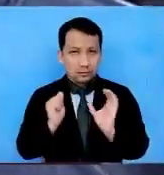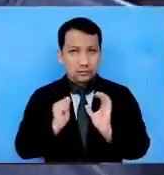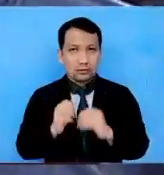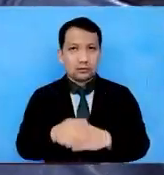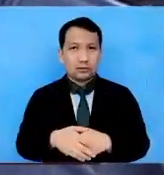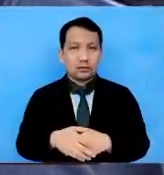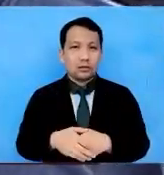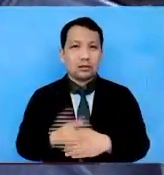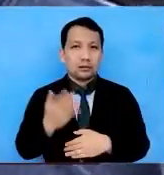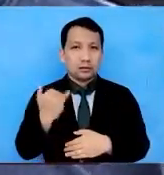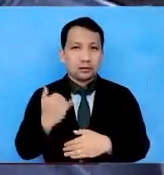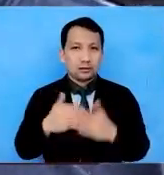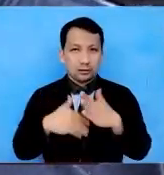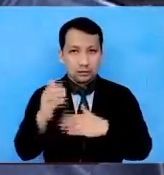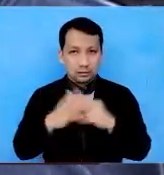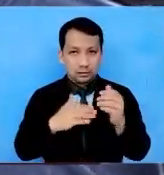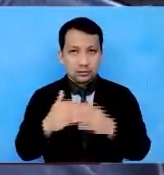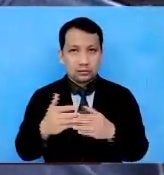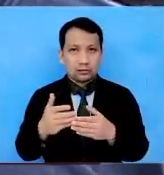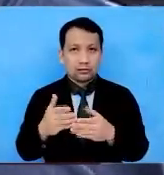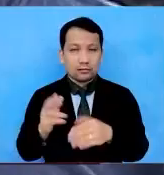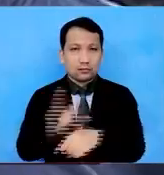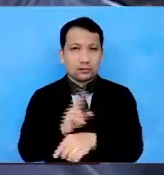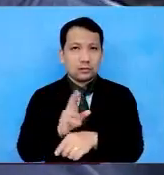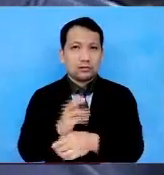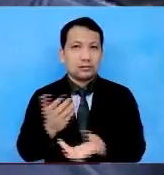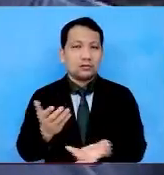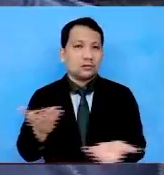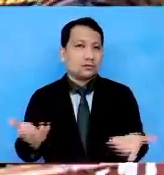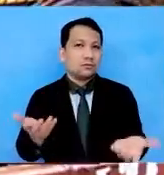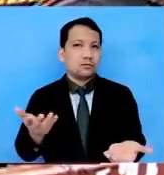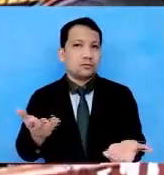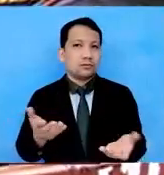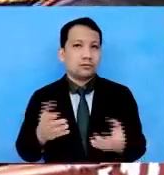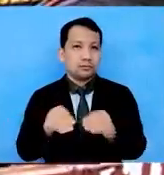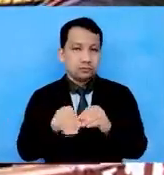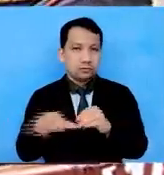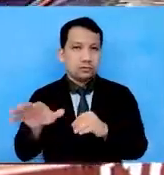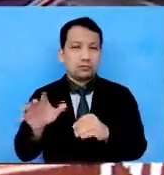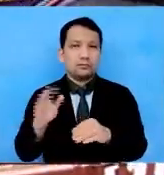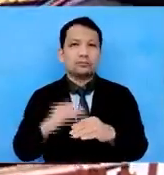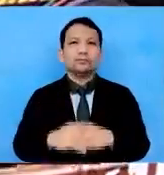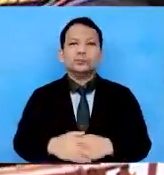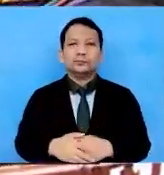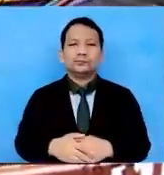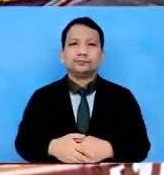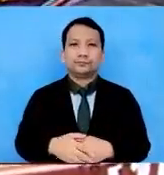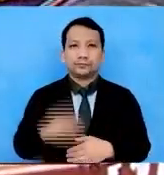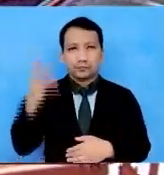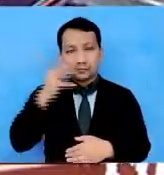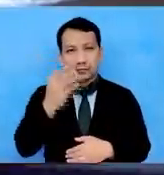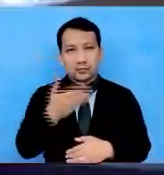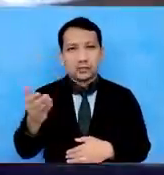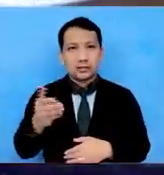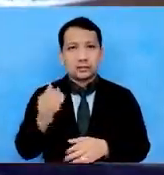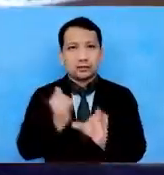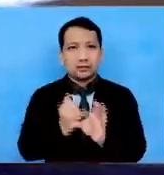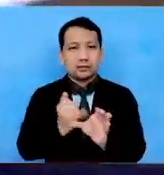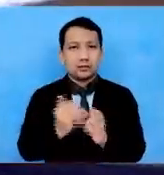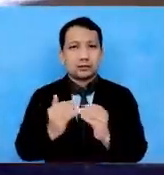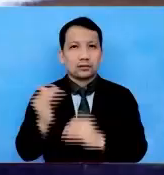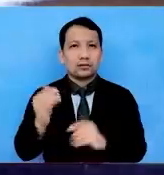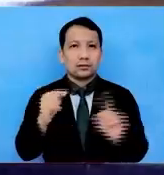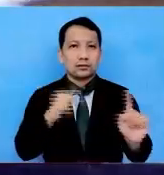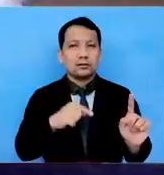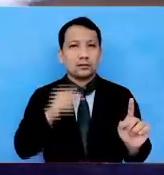tsaka komportable yung gamitin, walang less usok. Nag-aalala naman ang ibang jeepney driver, katulad